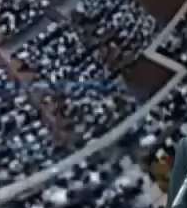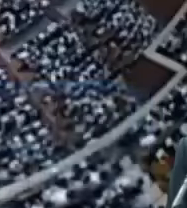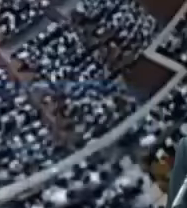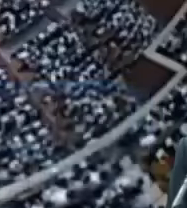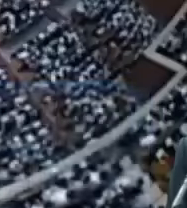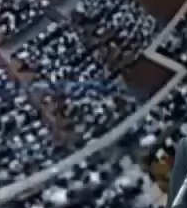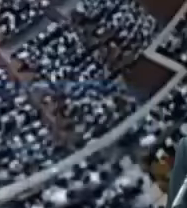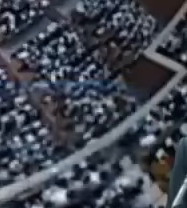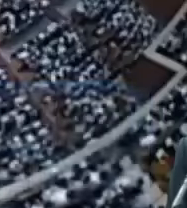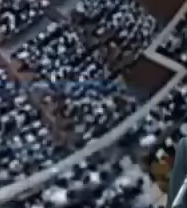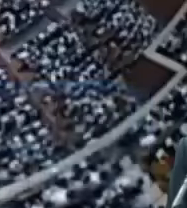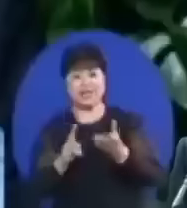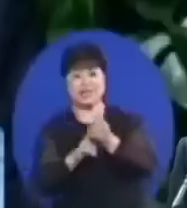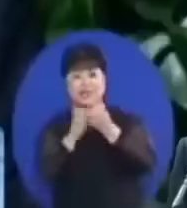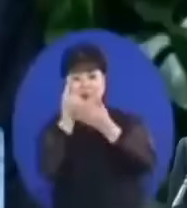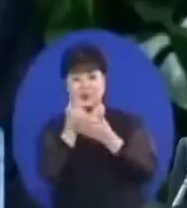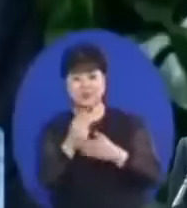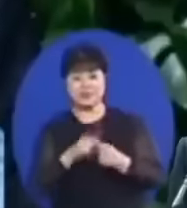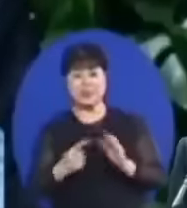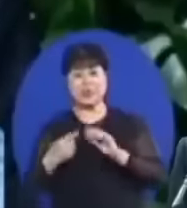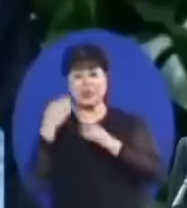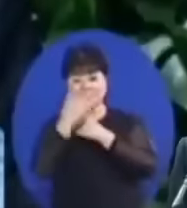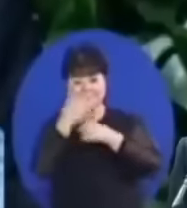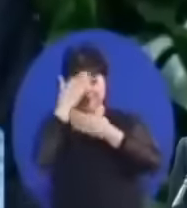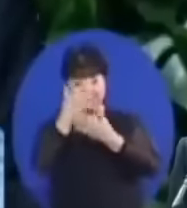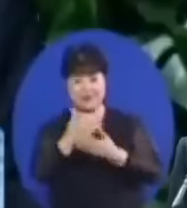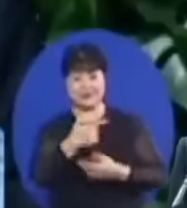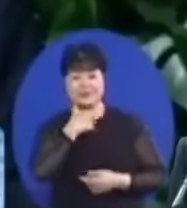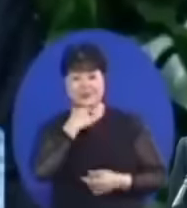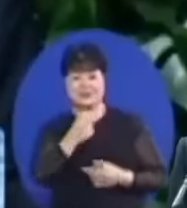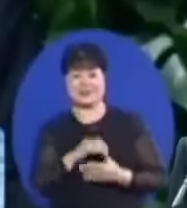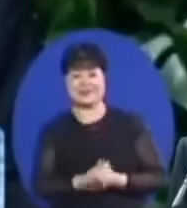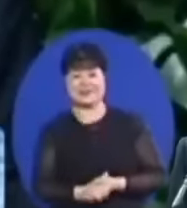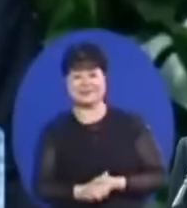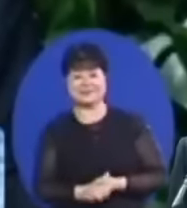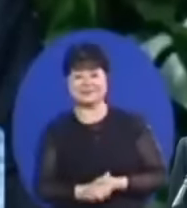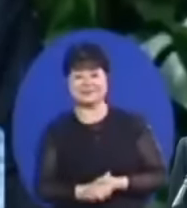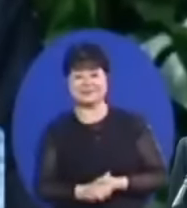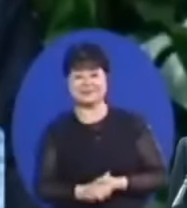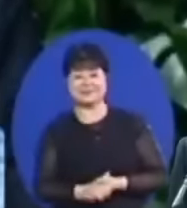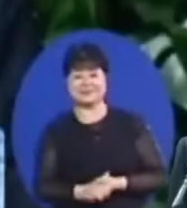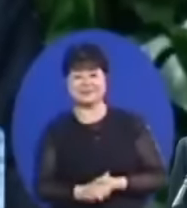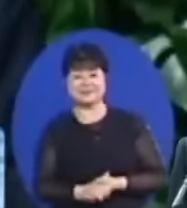변화와 기적을 가져오는 믿음이란 제목으로 오늘 은혜를 나누고자 하는 것입니다.